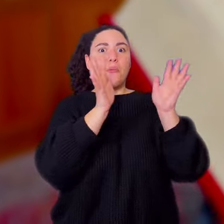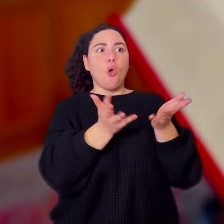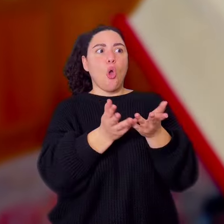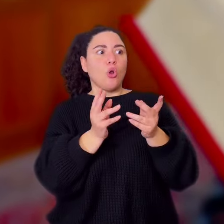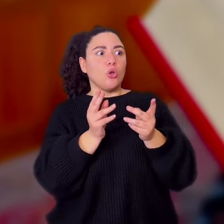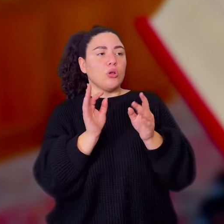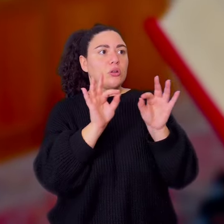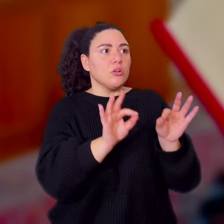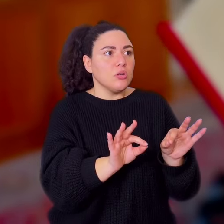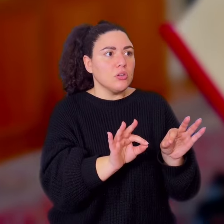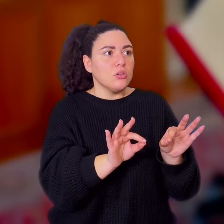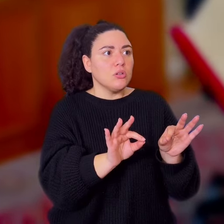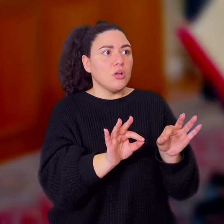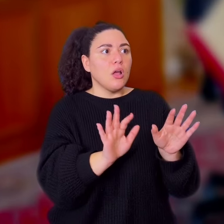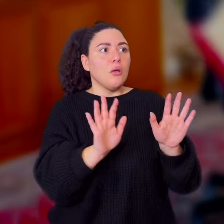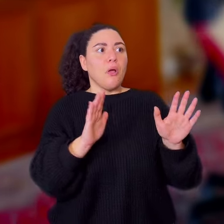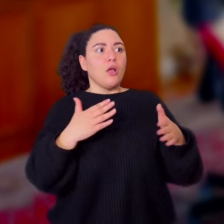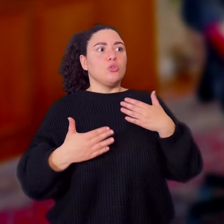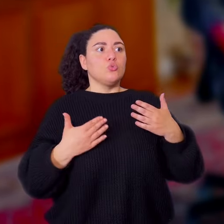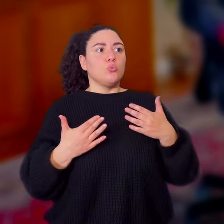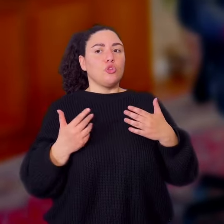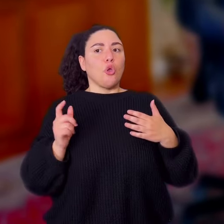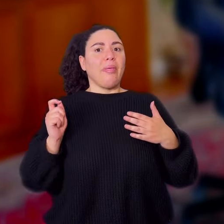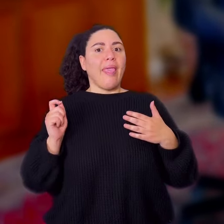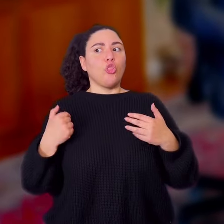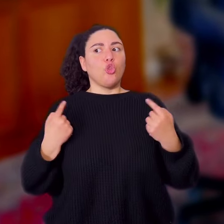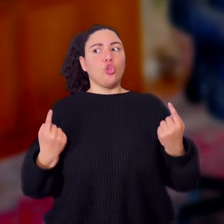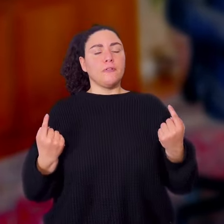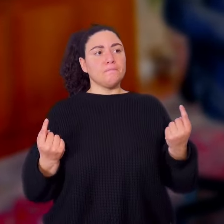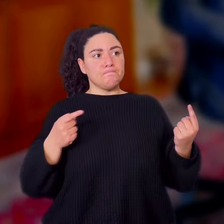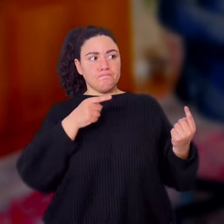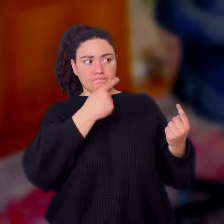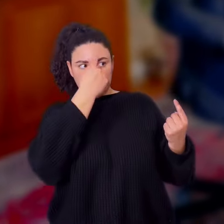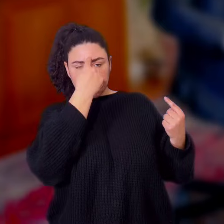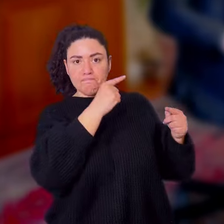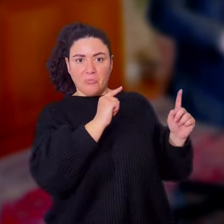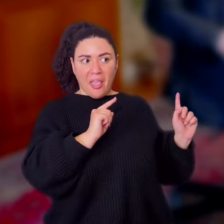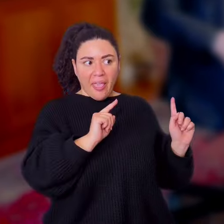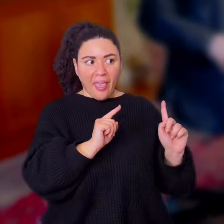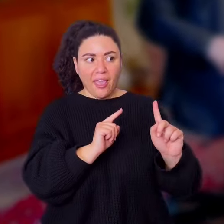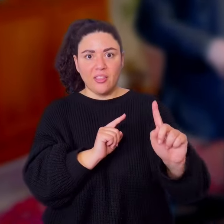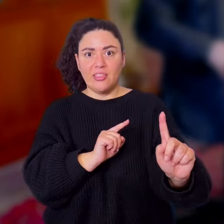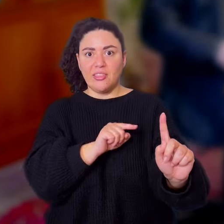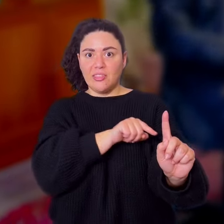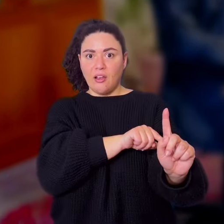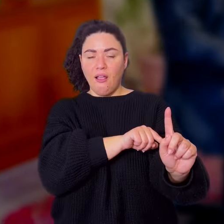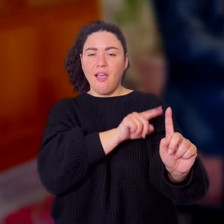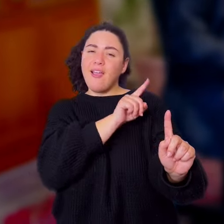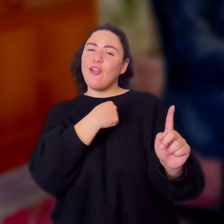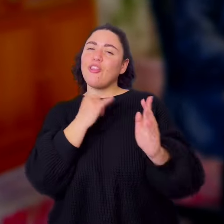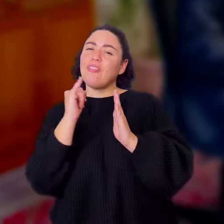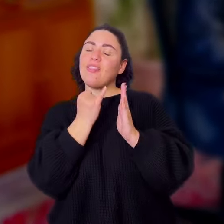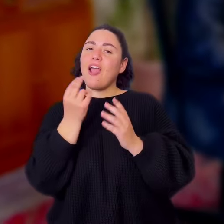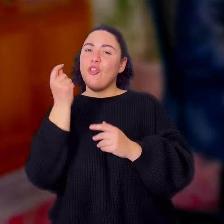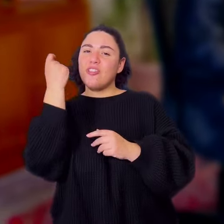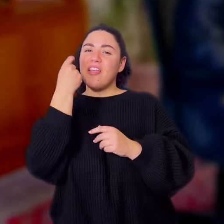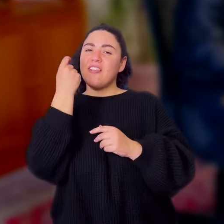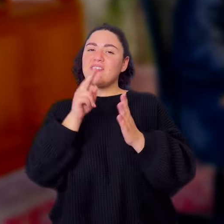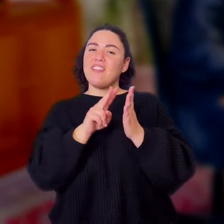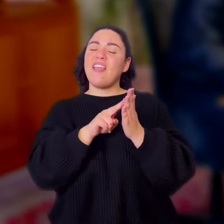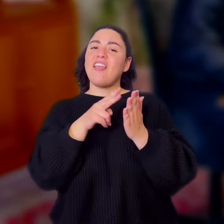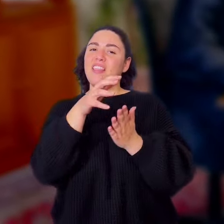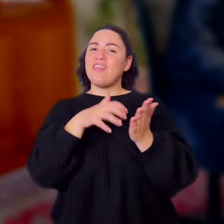Sepolcro Ma lascia diciamo così che sia Pietro a entrare c'è un dettaglio interessante nel